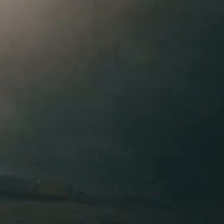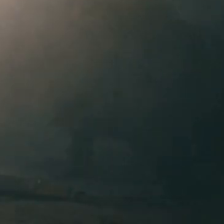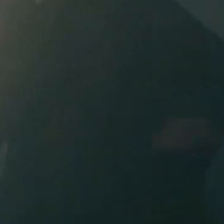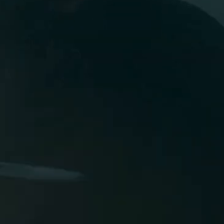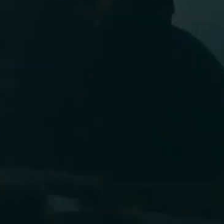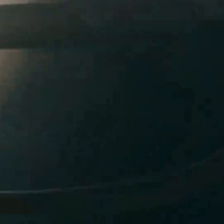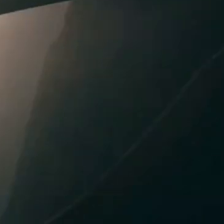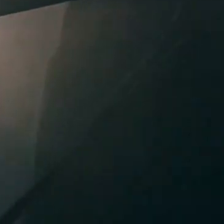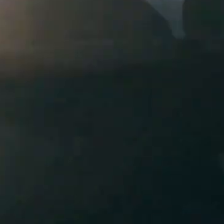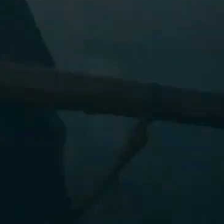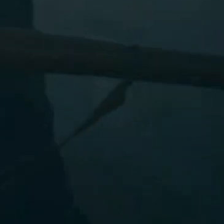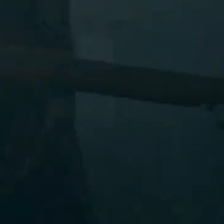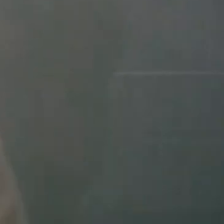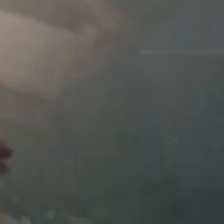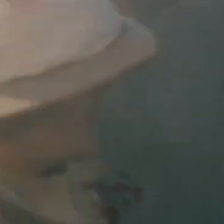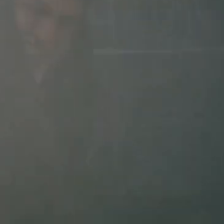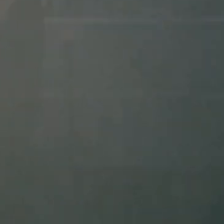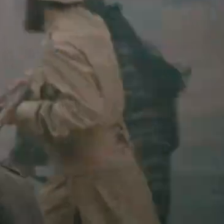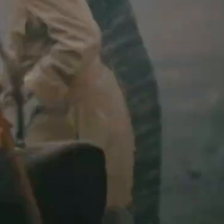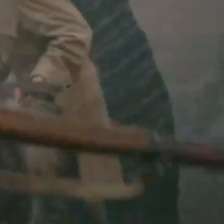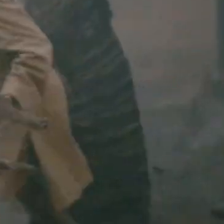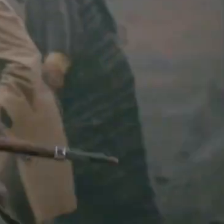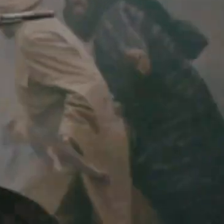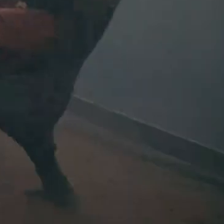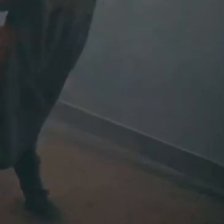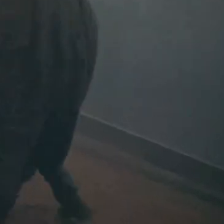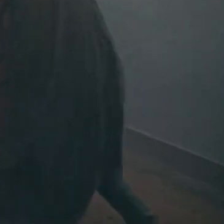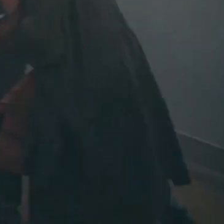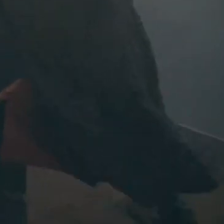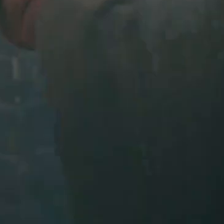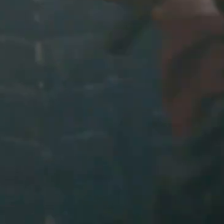Ömer kılıcını bir İngiliz askere salladı. Adamlardan biri bir İngiliz'i vurdu.